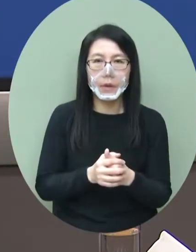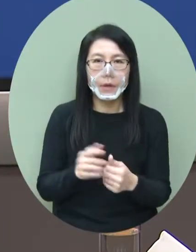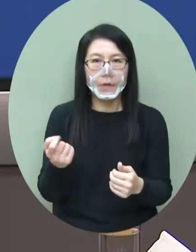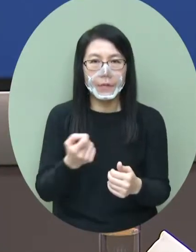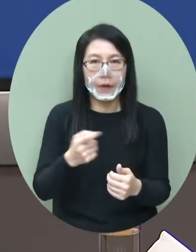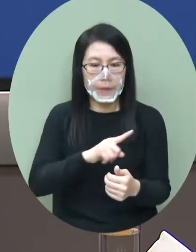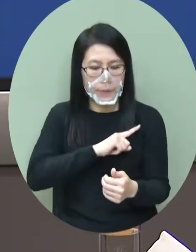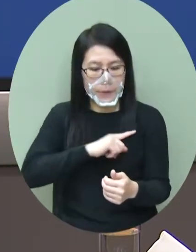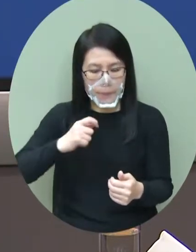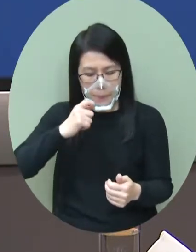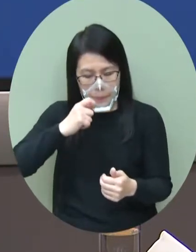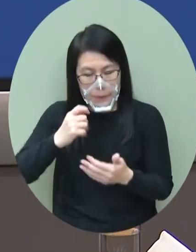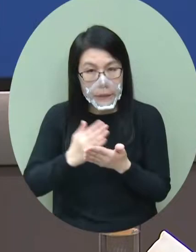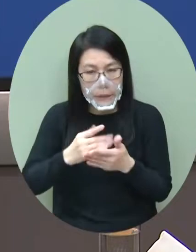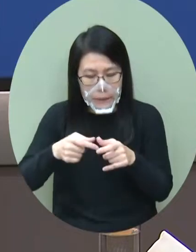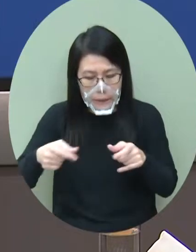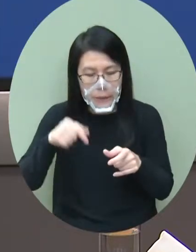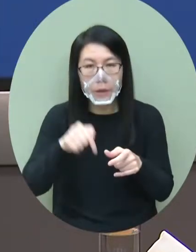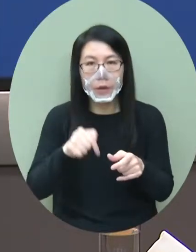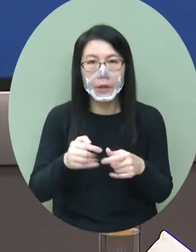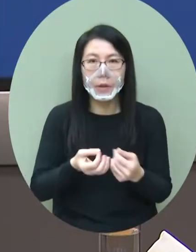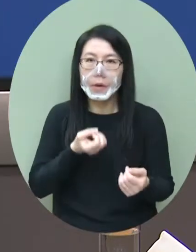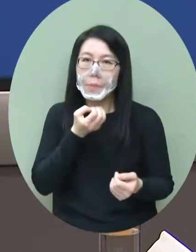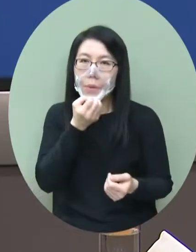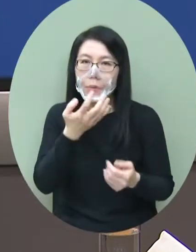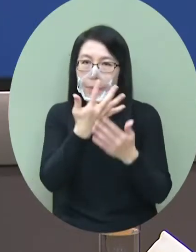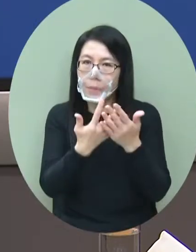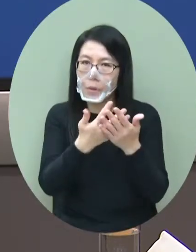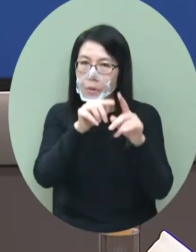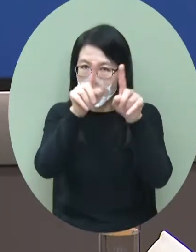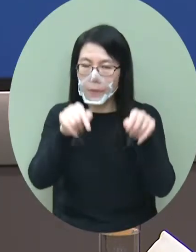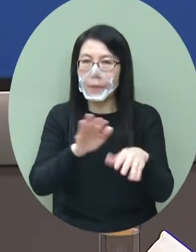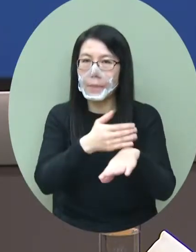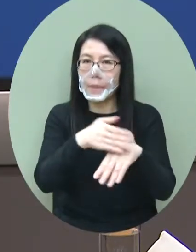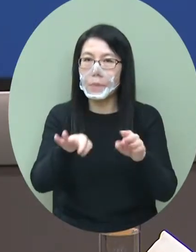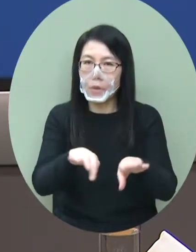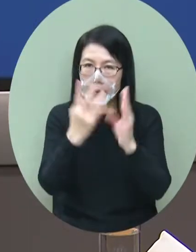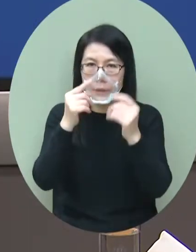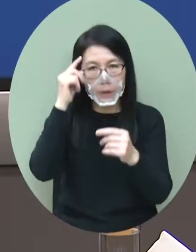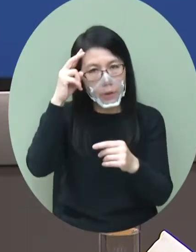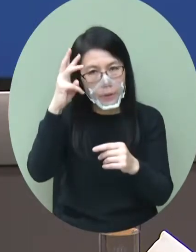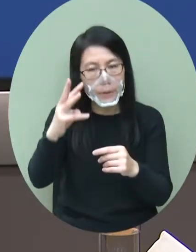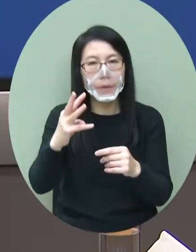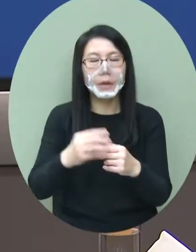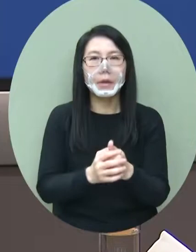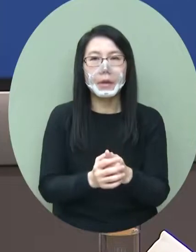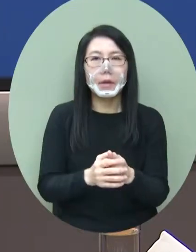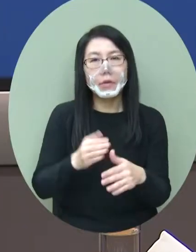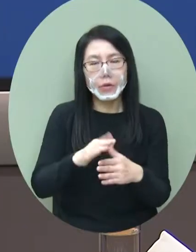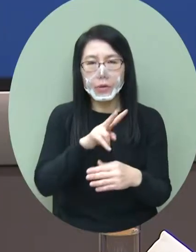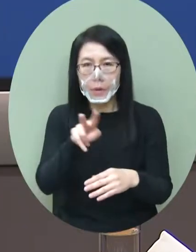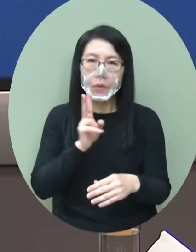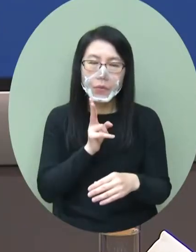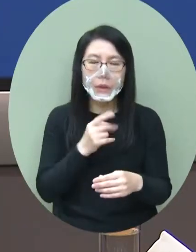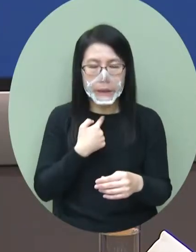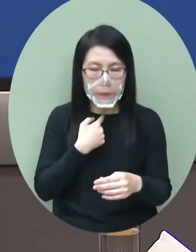的自报的系统才执行了2-3天，所以看来还是需要再观